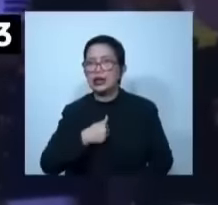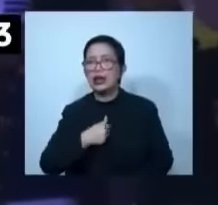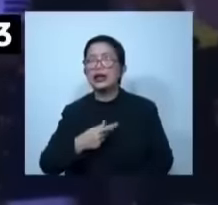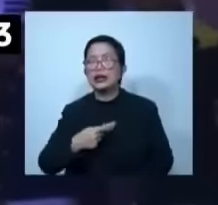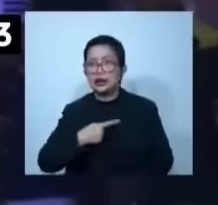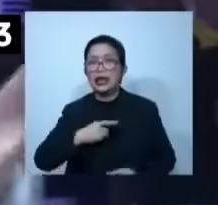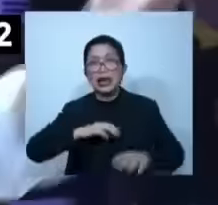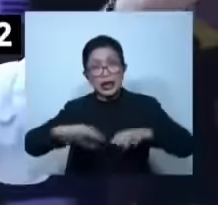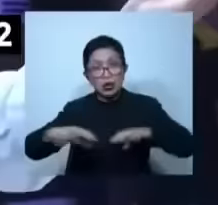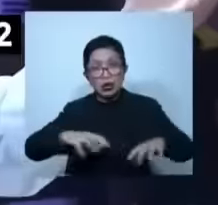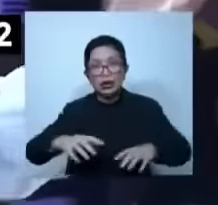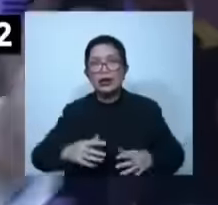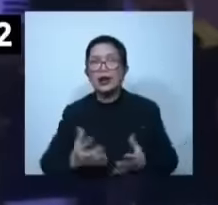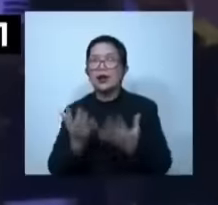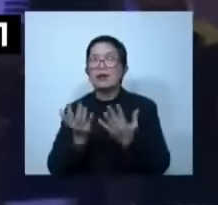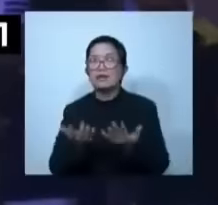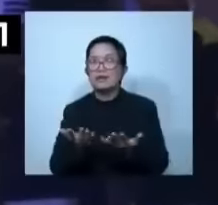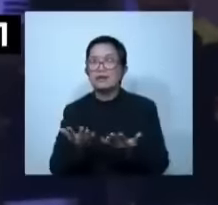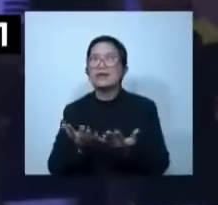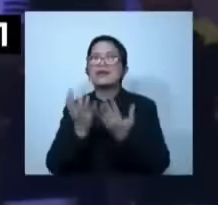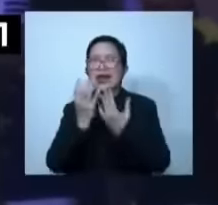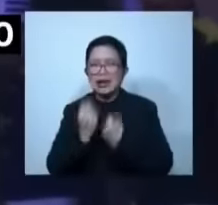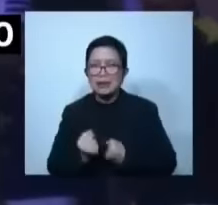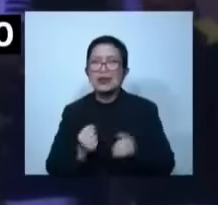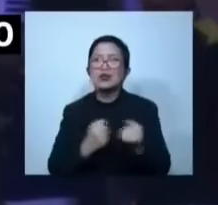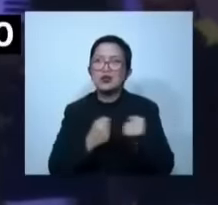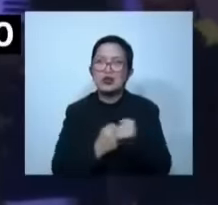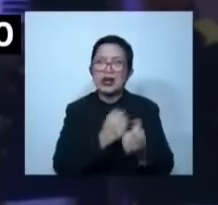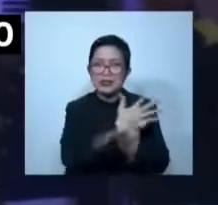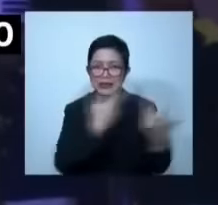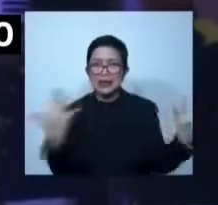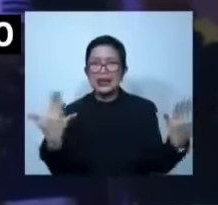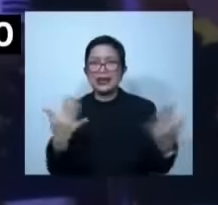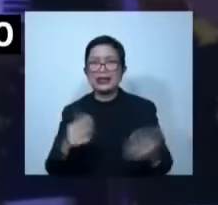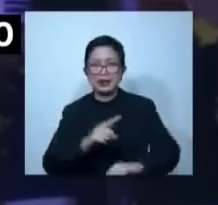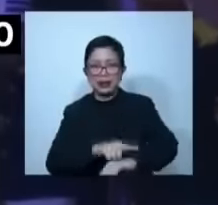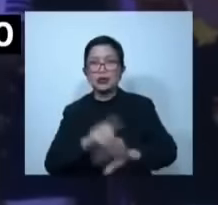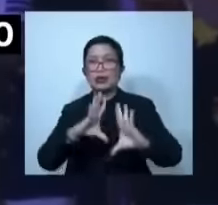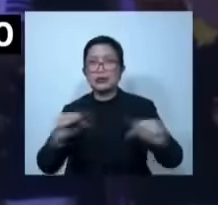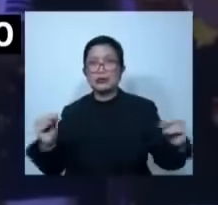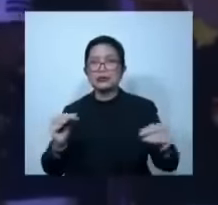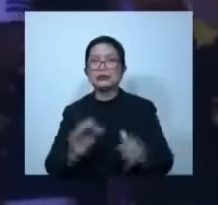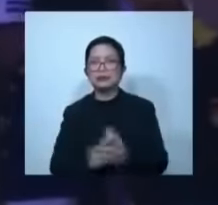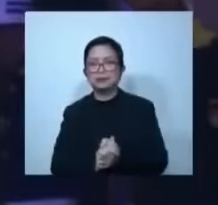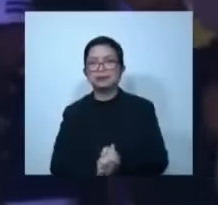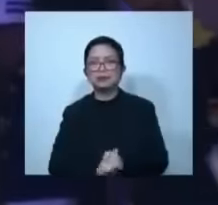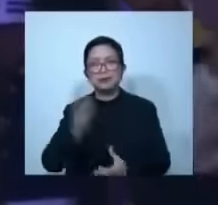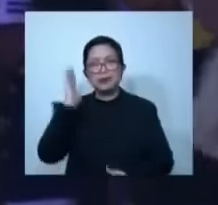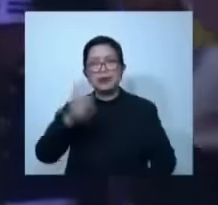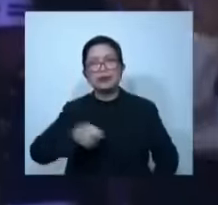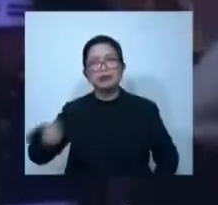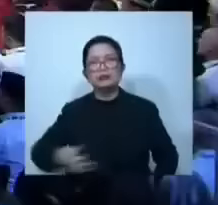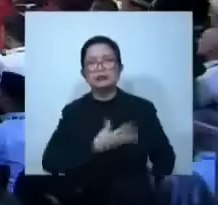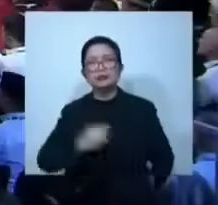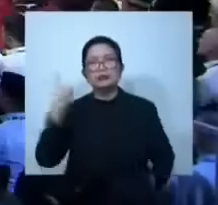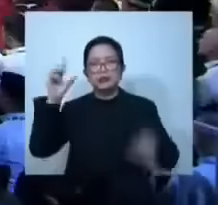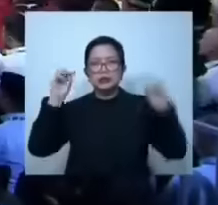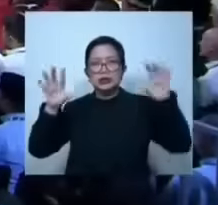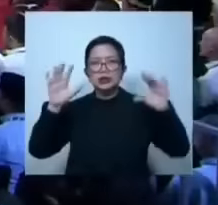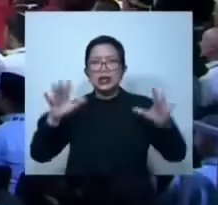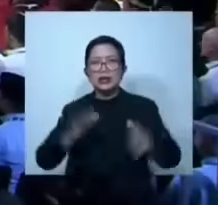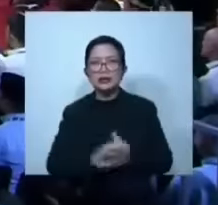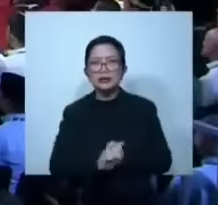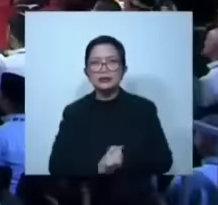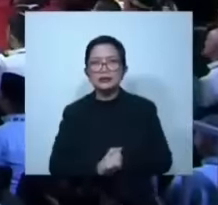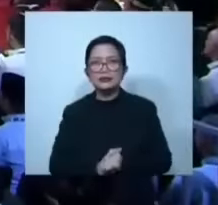lakukan itu, kami mohon dukungan rakyat, perintahkan kami untuk mengerjakan itu. Terima kasih. Wassalamualaikum warahmatullahi wabarakatuh. Kami persilakan